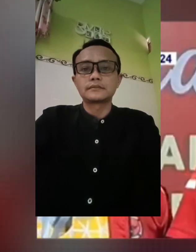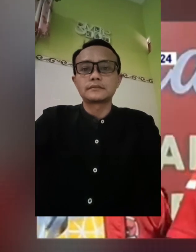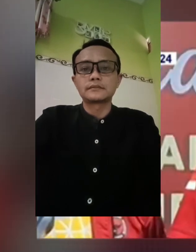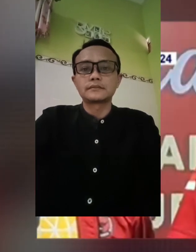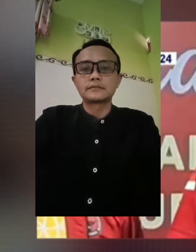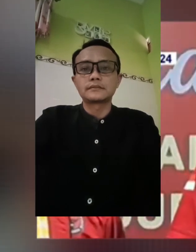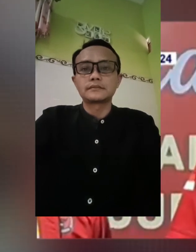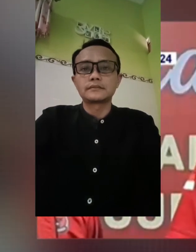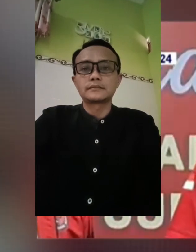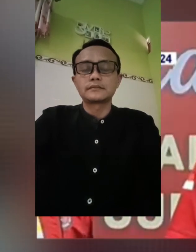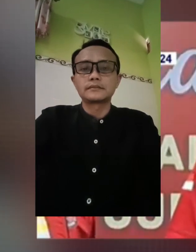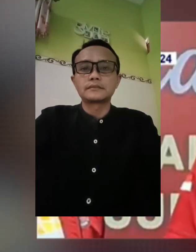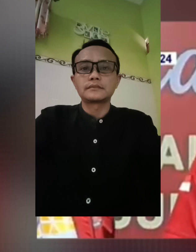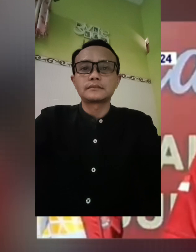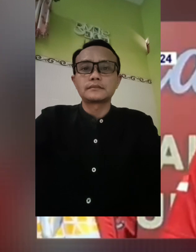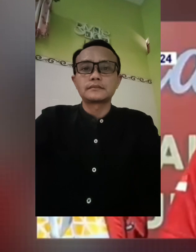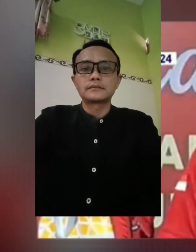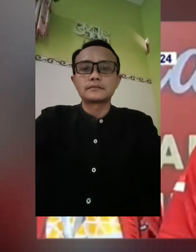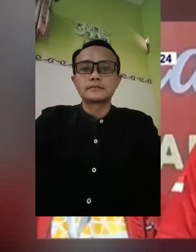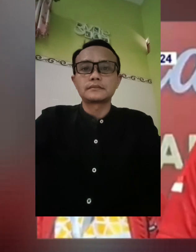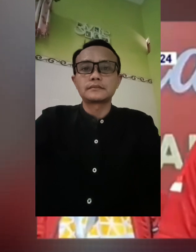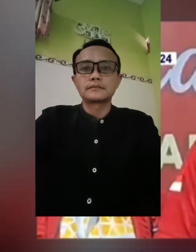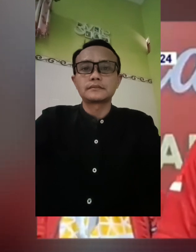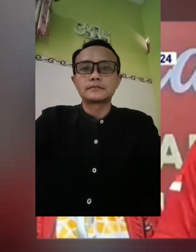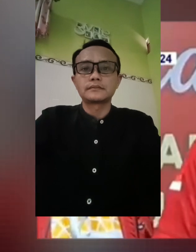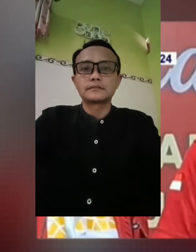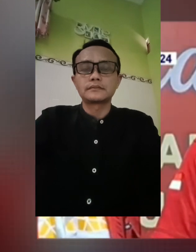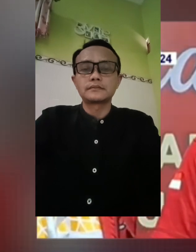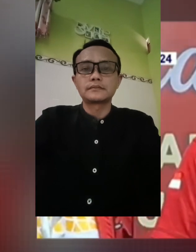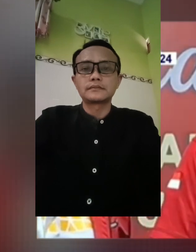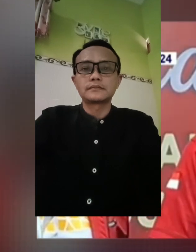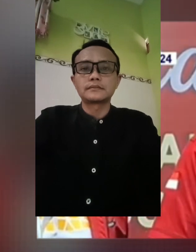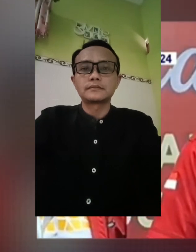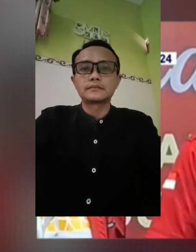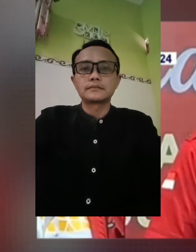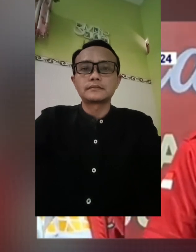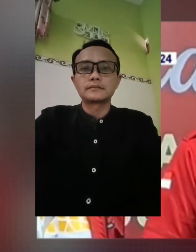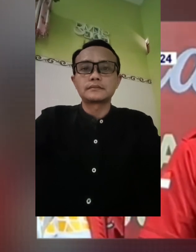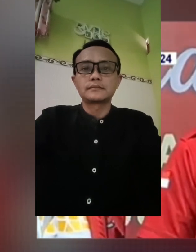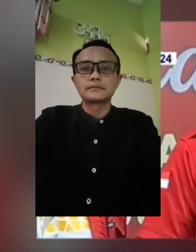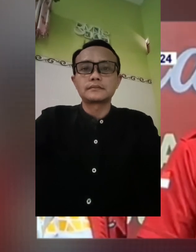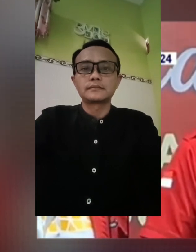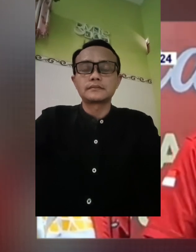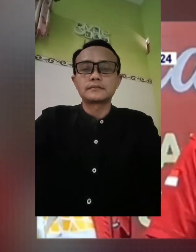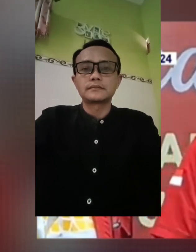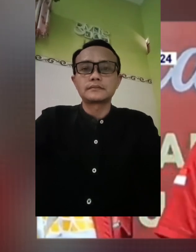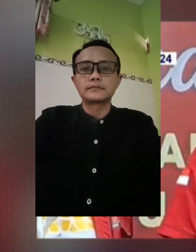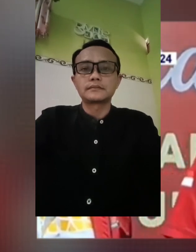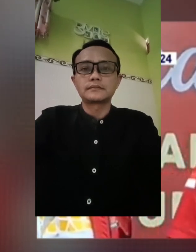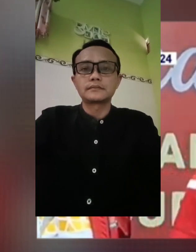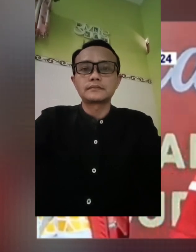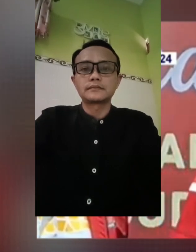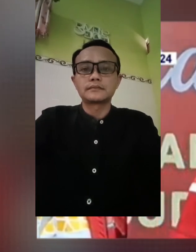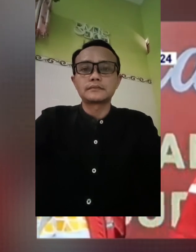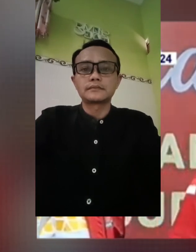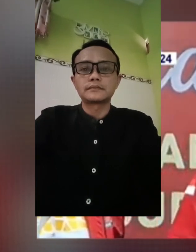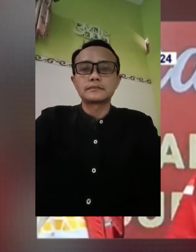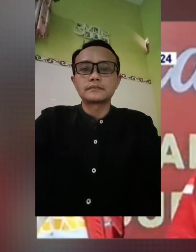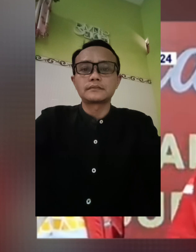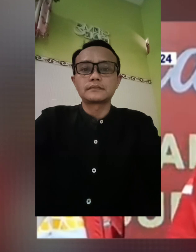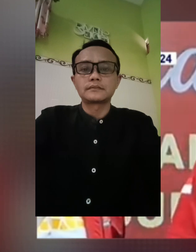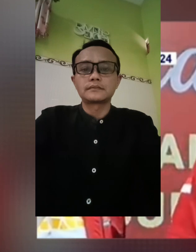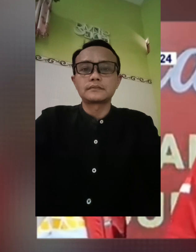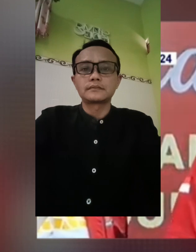Ya, pun loyal, nggak usah cawe-cawe lagi lah di pilkada. Biarkan rakyat bisa mempunyai pilihan sesuai dengan hati